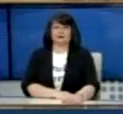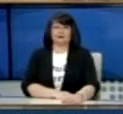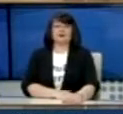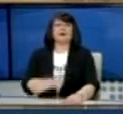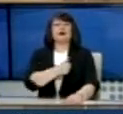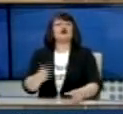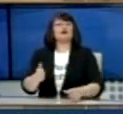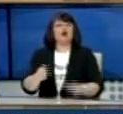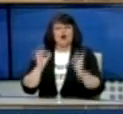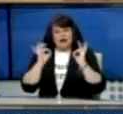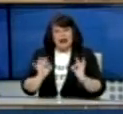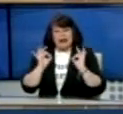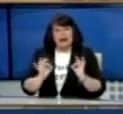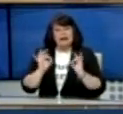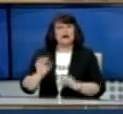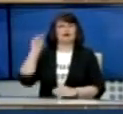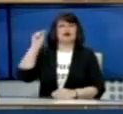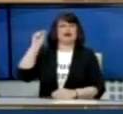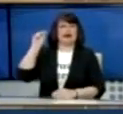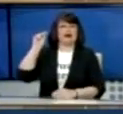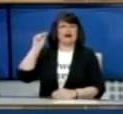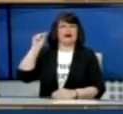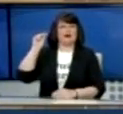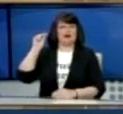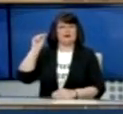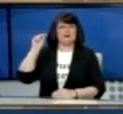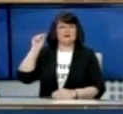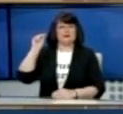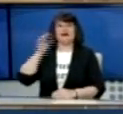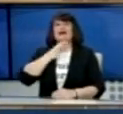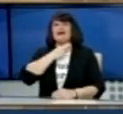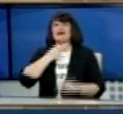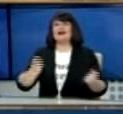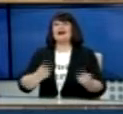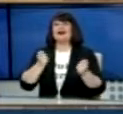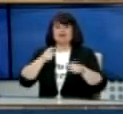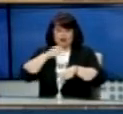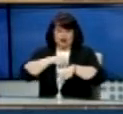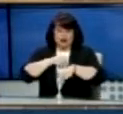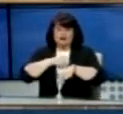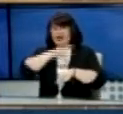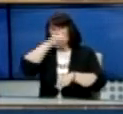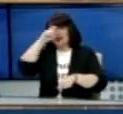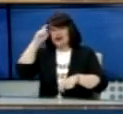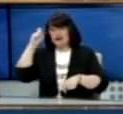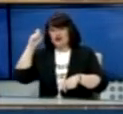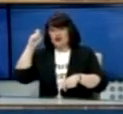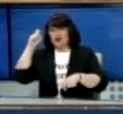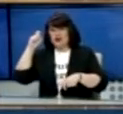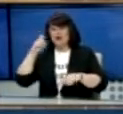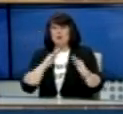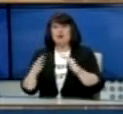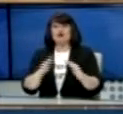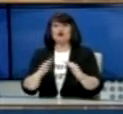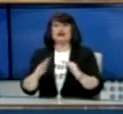ο Πρωθυπουργός στη δευτερολογία του σήμερα, ότι οι εκλογές θα γίνουν στο τέλος της τετραετίας. Ότι θα εξαντληθεί η τετραετία. Θα εξαντληθεί η τετραετία. Το έχει